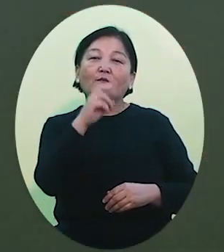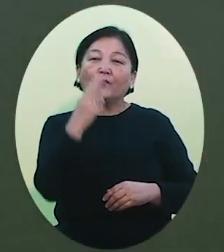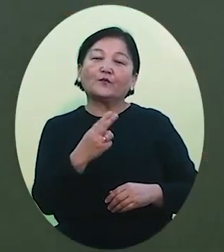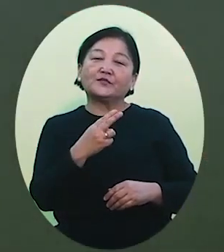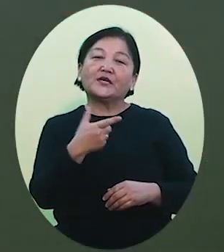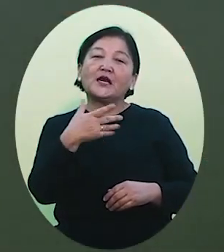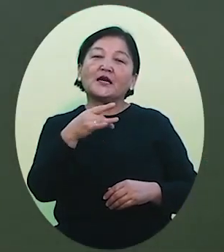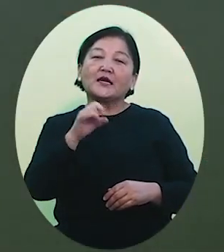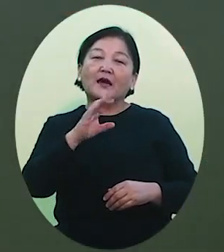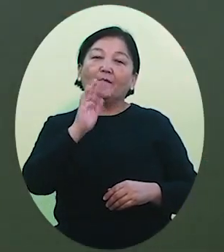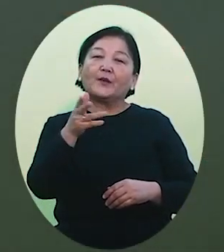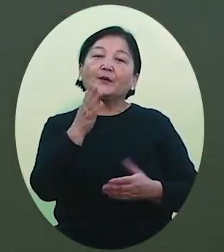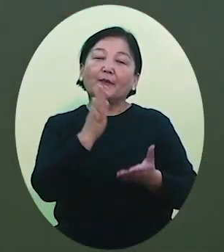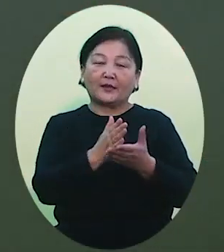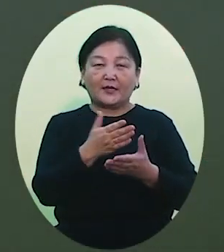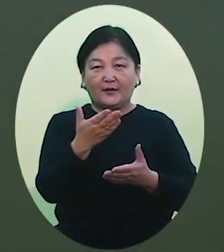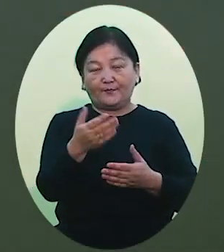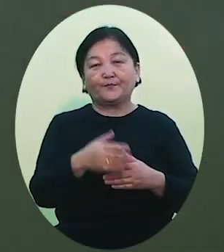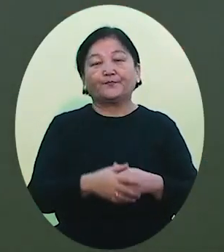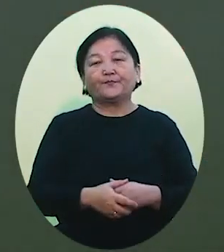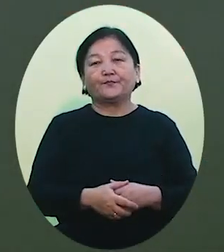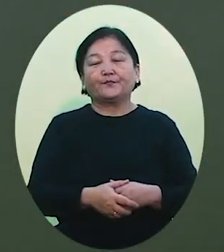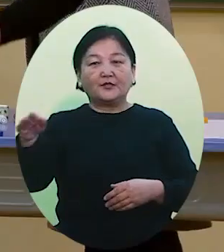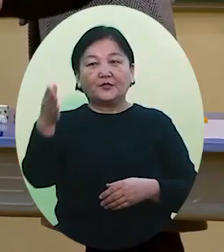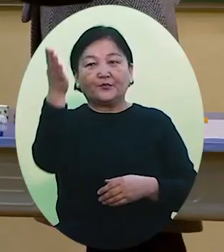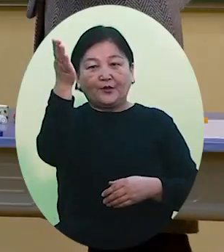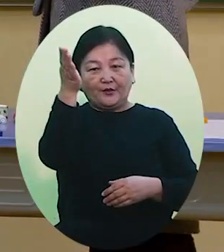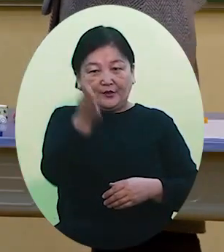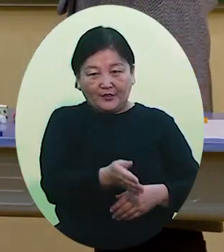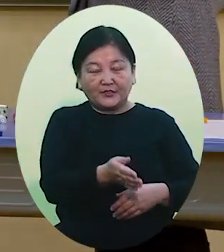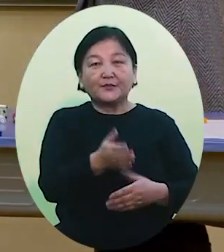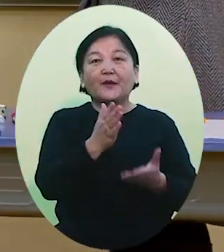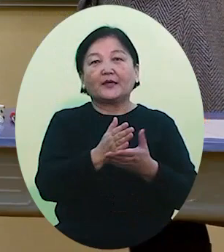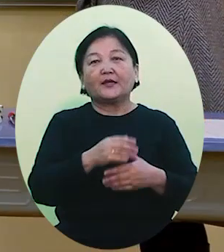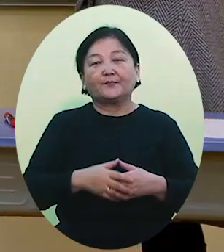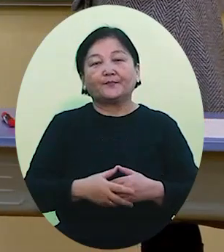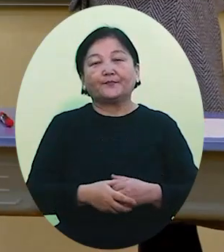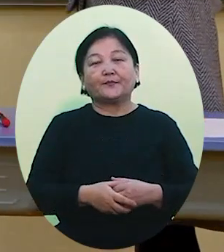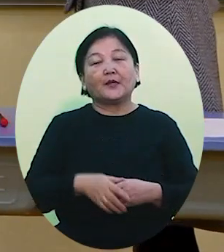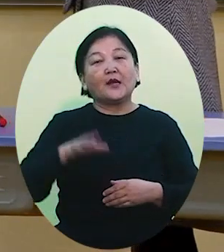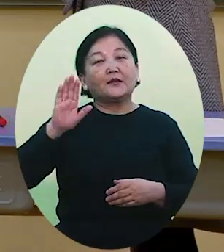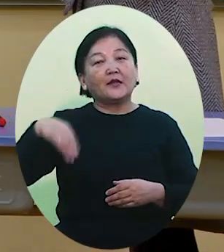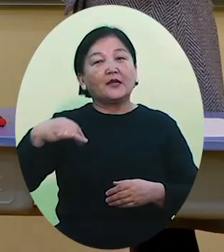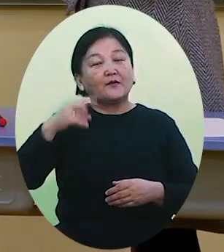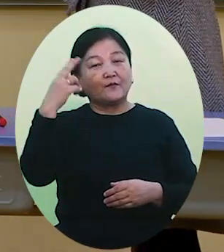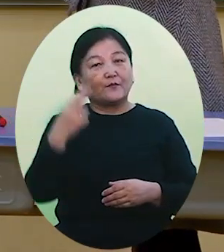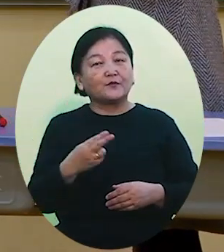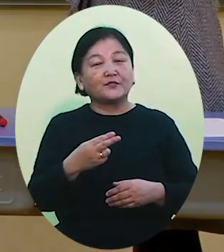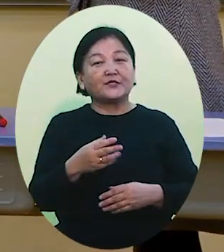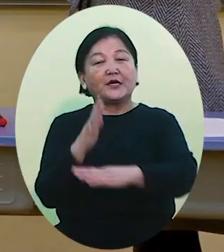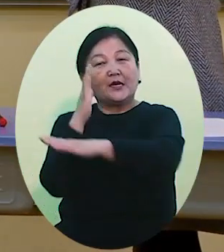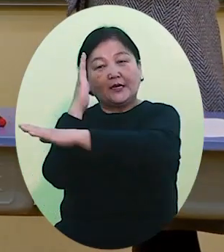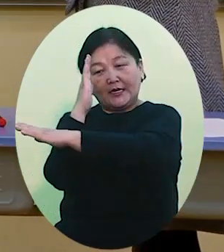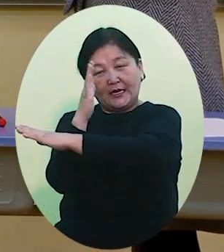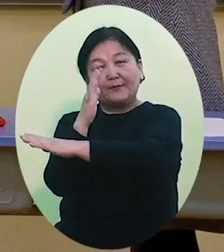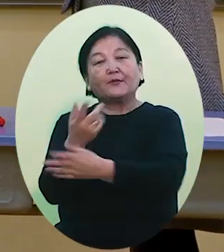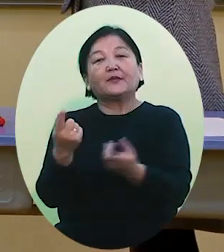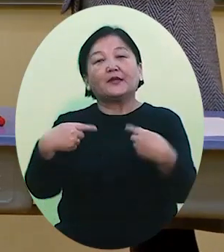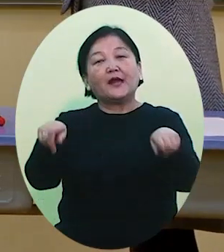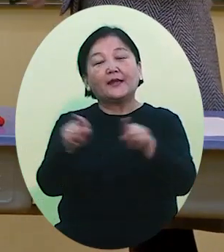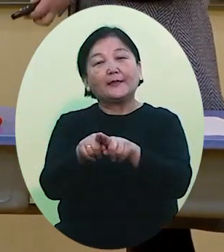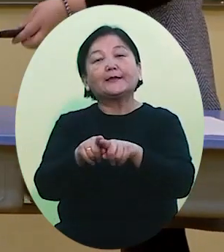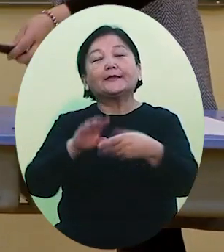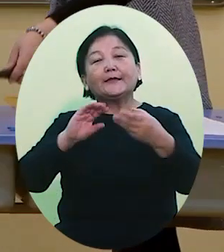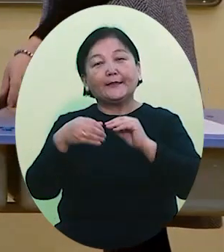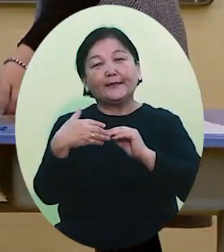x гэсэн функцийн график юм байна. За одоо дараагийн функцийнхаа графикийг байгуулъя. Тэгэхээр бас л бид нар